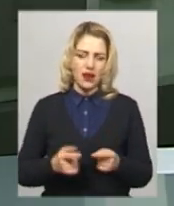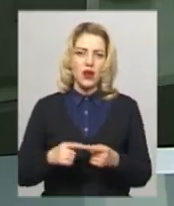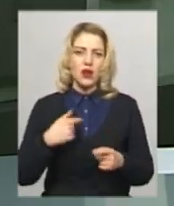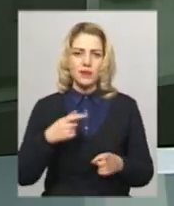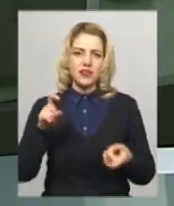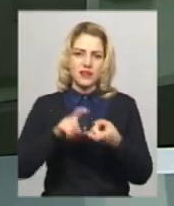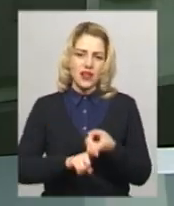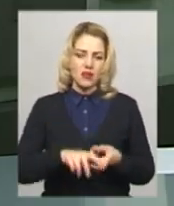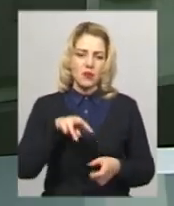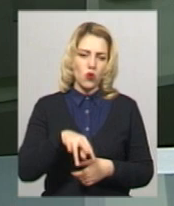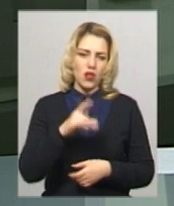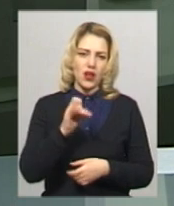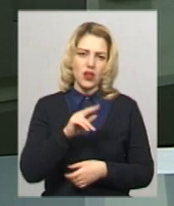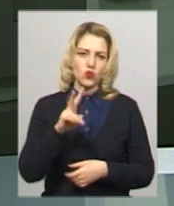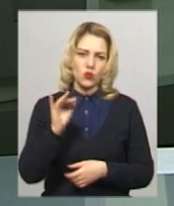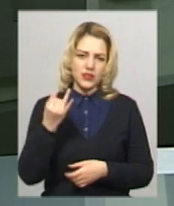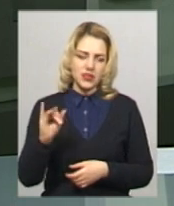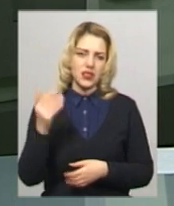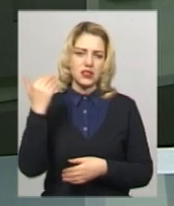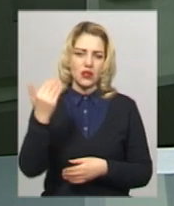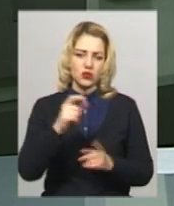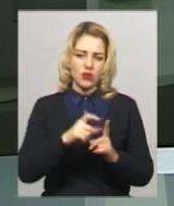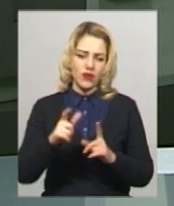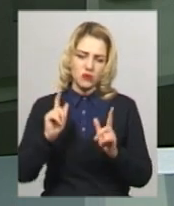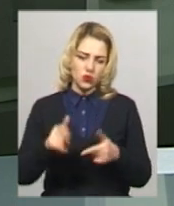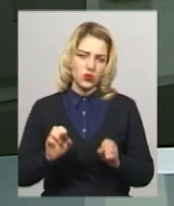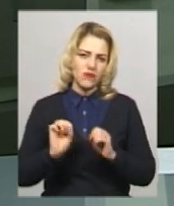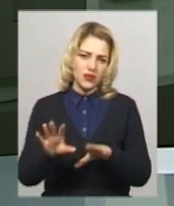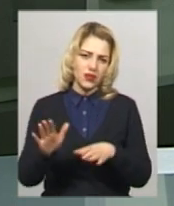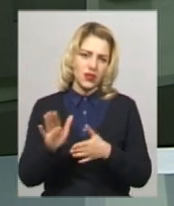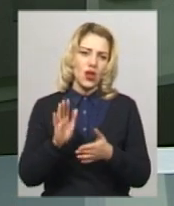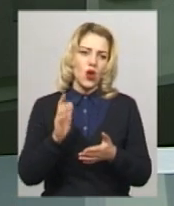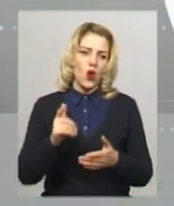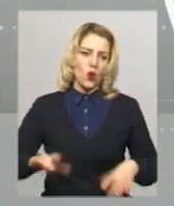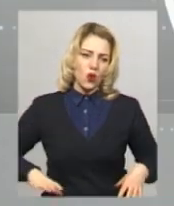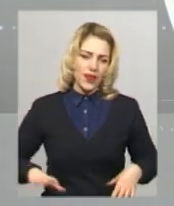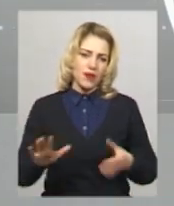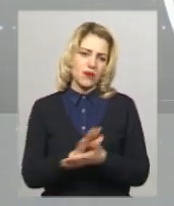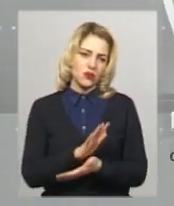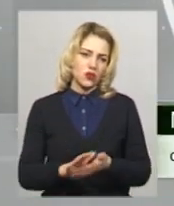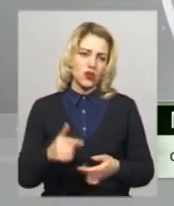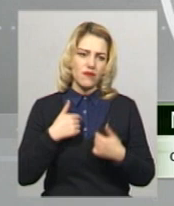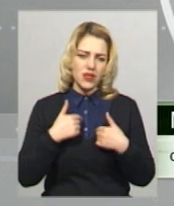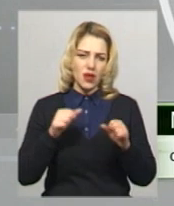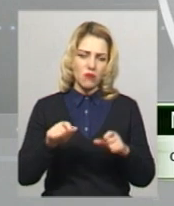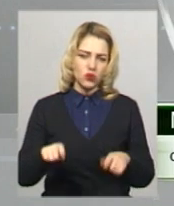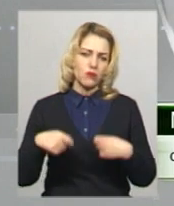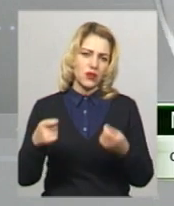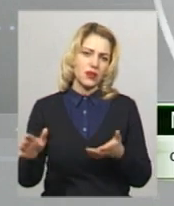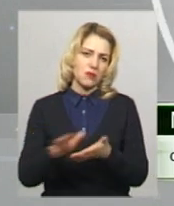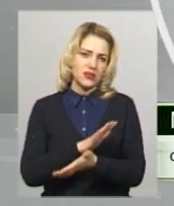телефоном з Миколою Рачковським. За його словами, він згоден віддати коней безкоштовно. Я можу передати